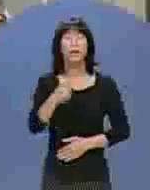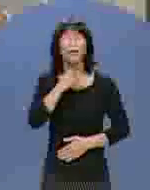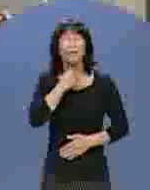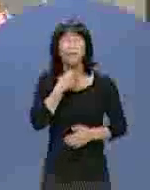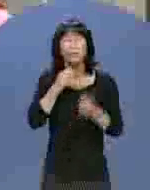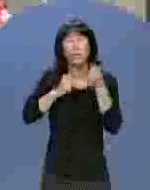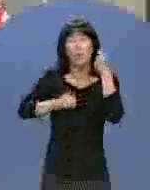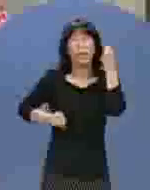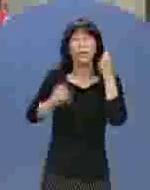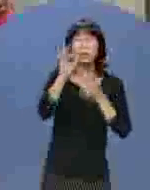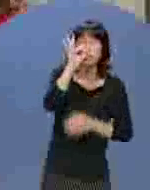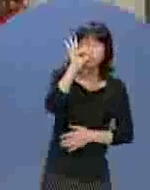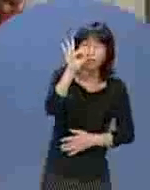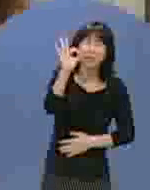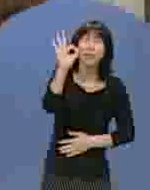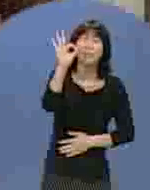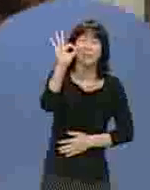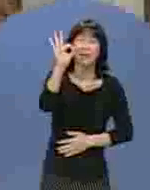に見入っていました。